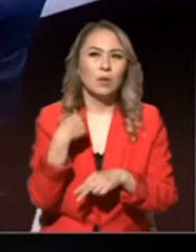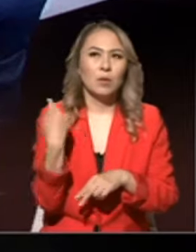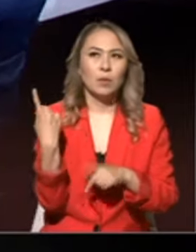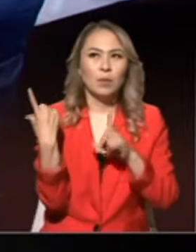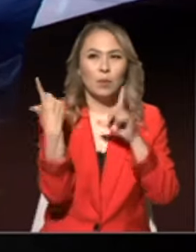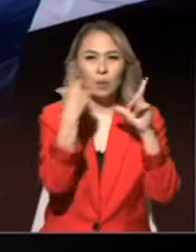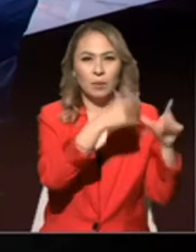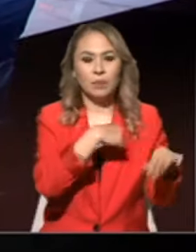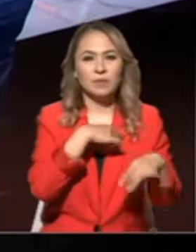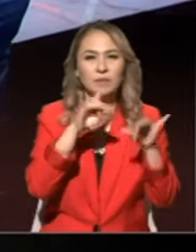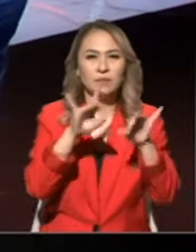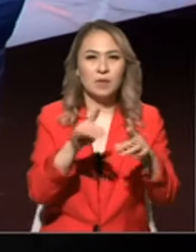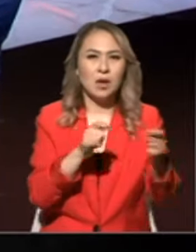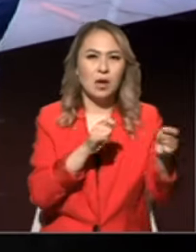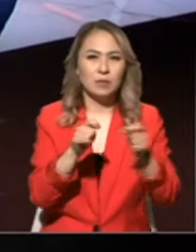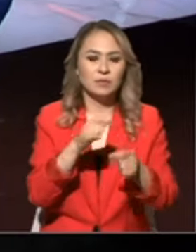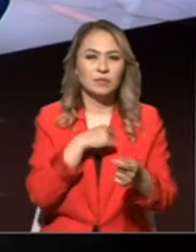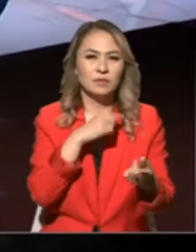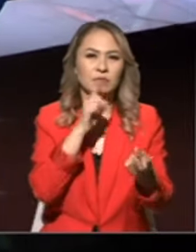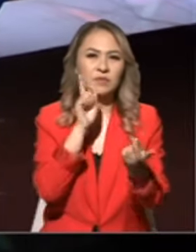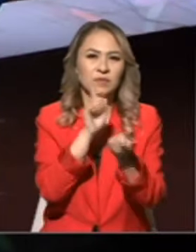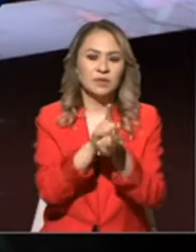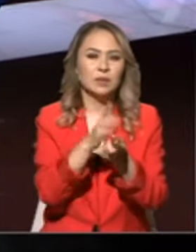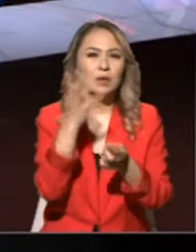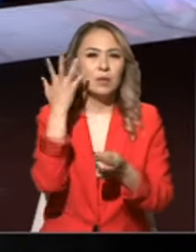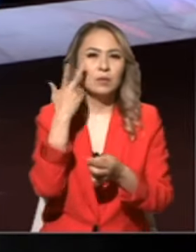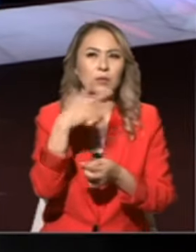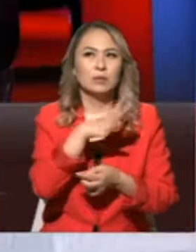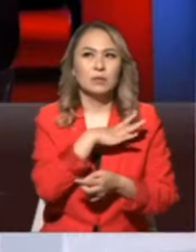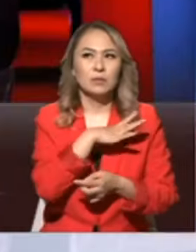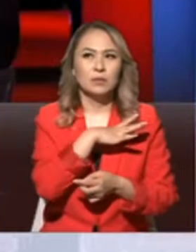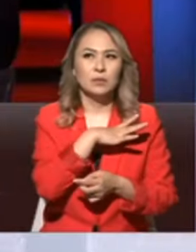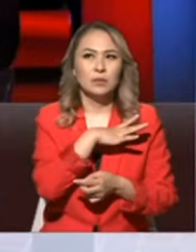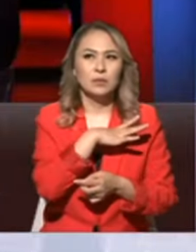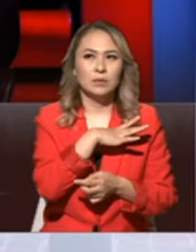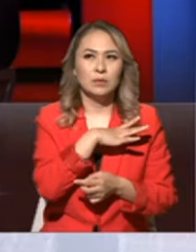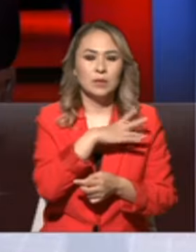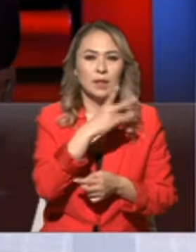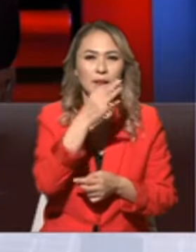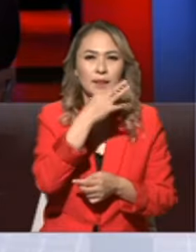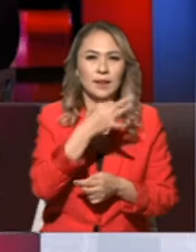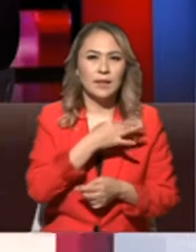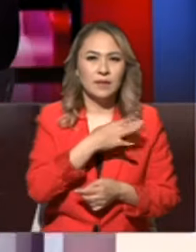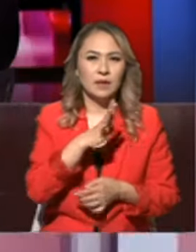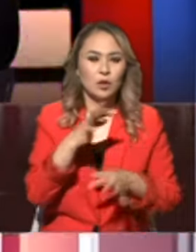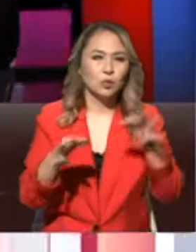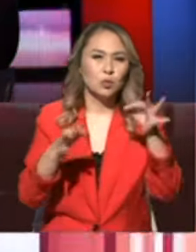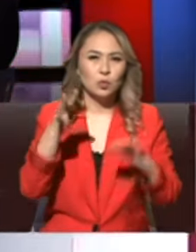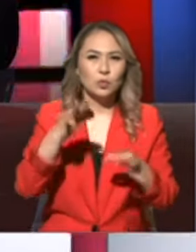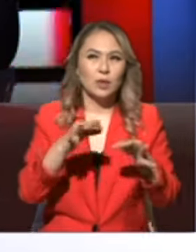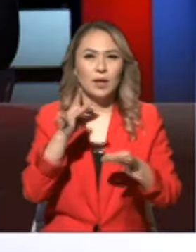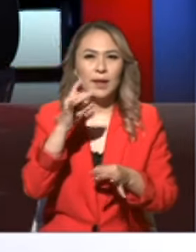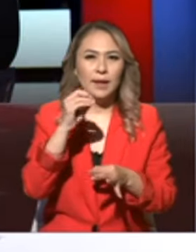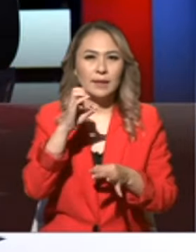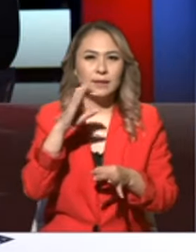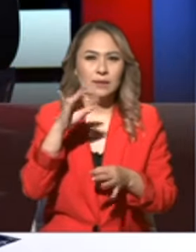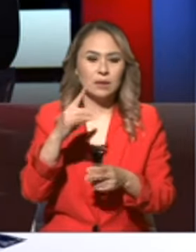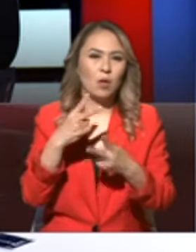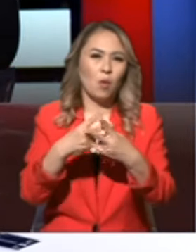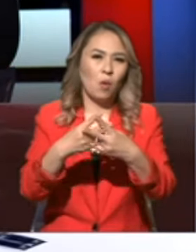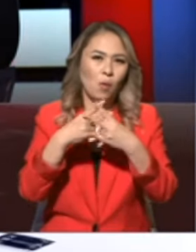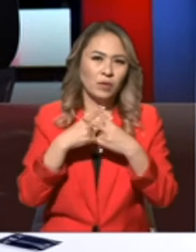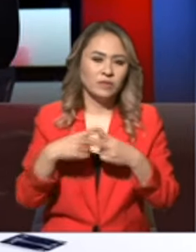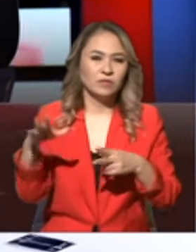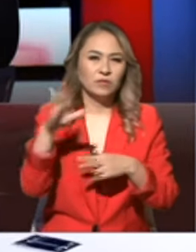айтып кеткен, мен әкімге жолығып айтып кеткен, сол жағдайда мені сырттай судебный қылып, реестрге мені арестке қойып,